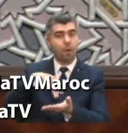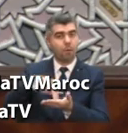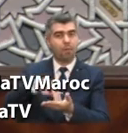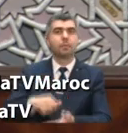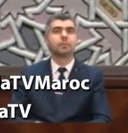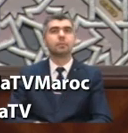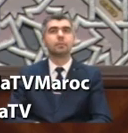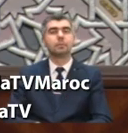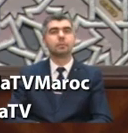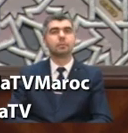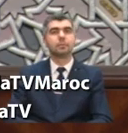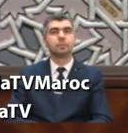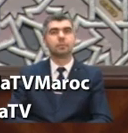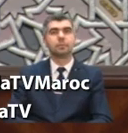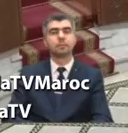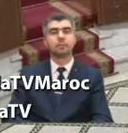تعقيم المنصة بطبيعة الحال.